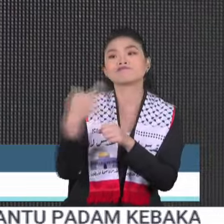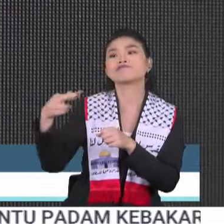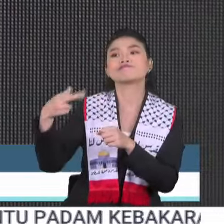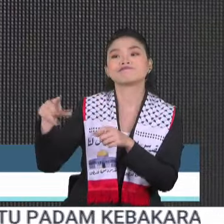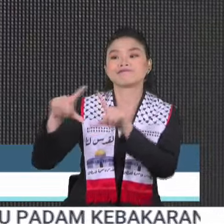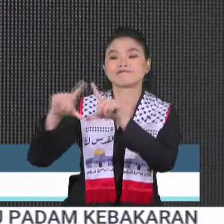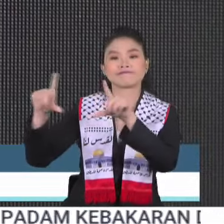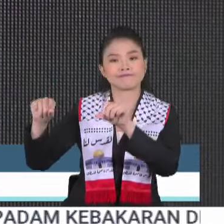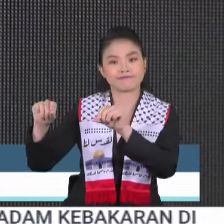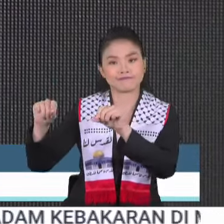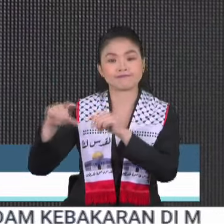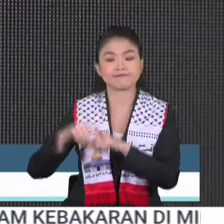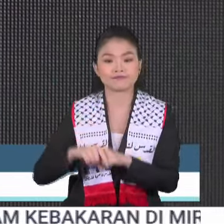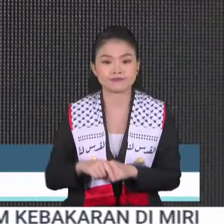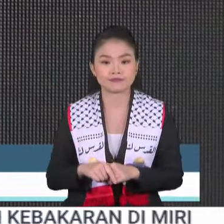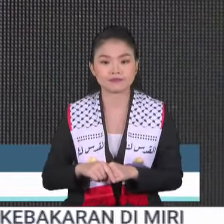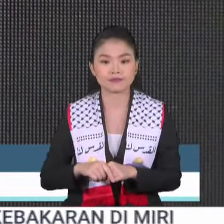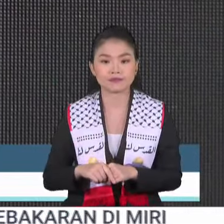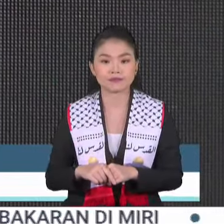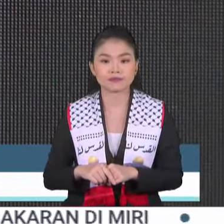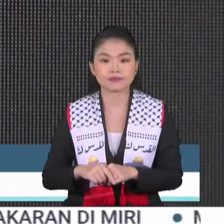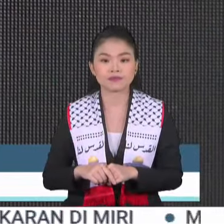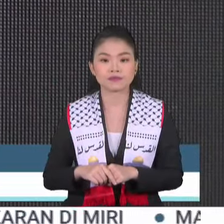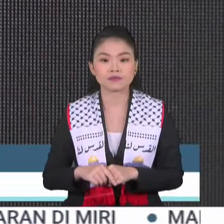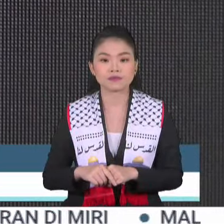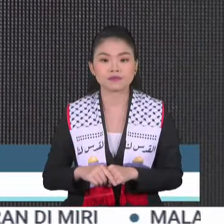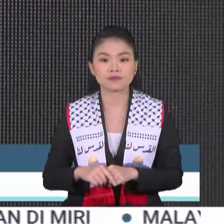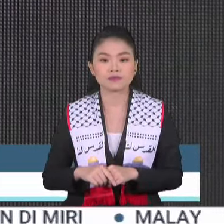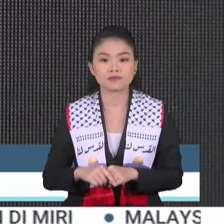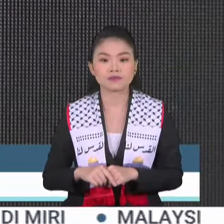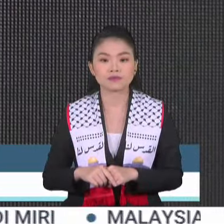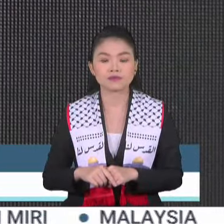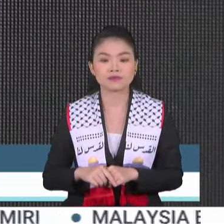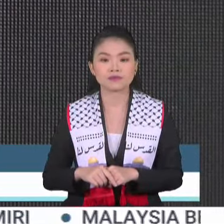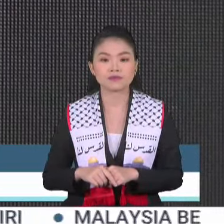Sindiket ini juga membawa pemilik individu-individu